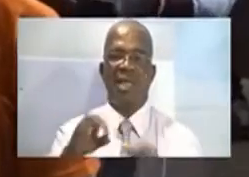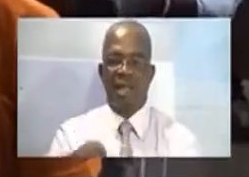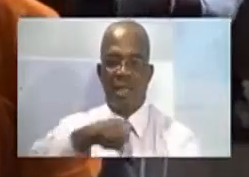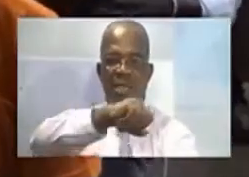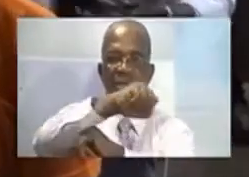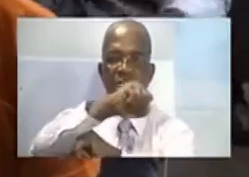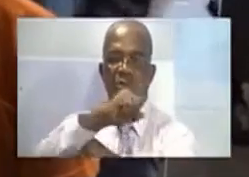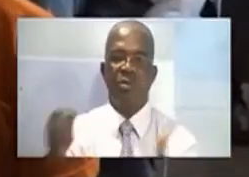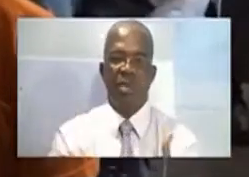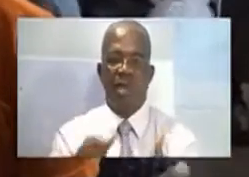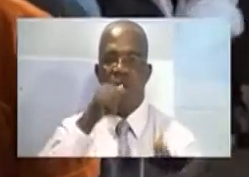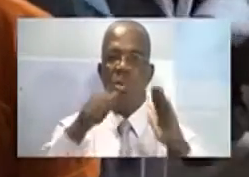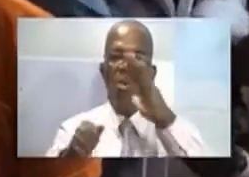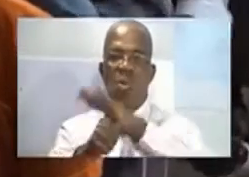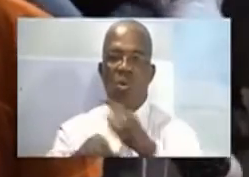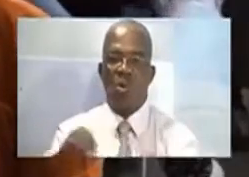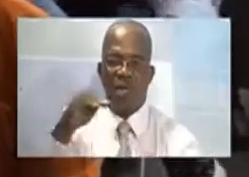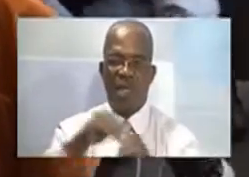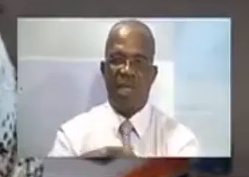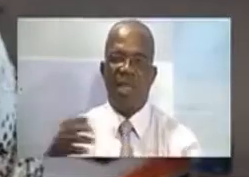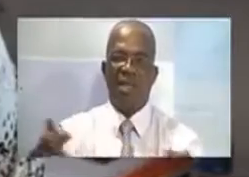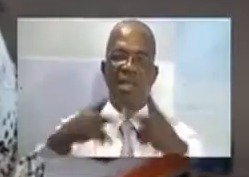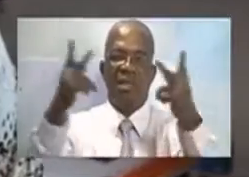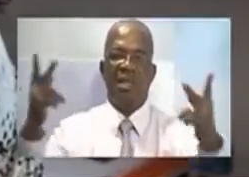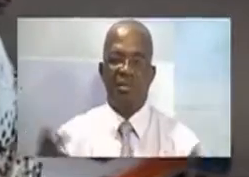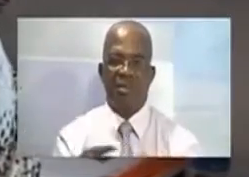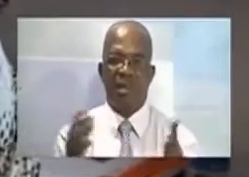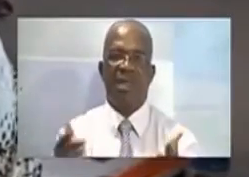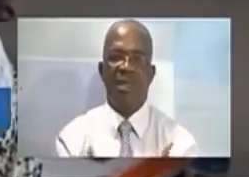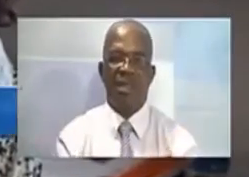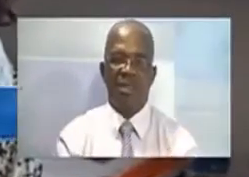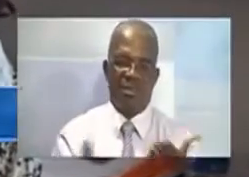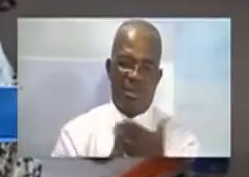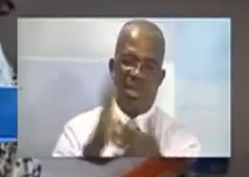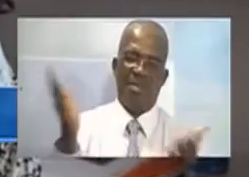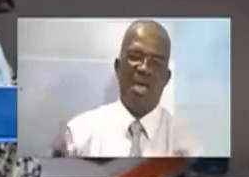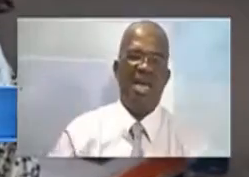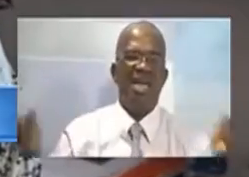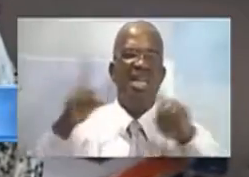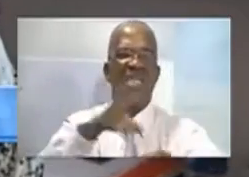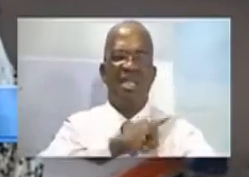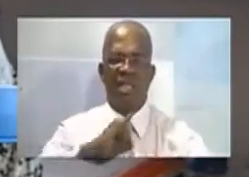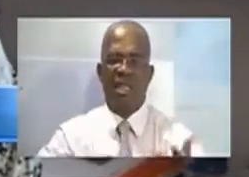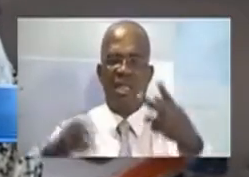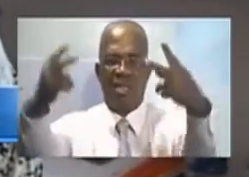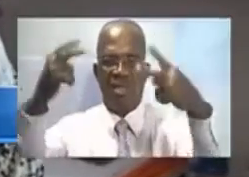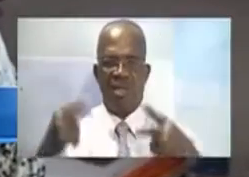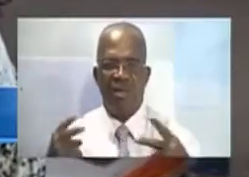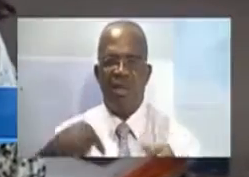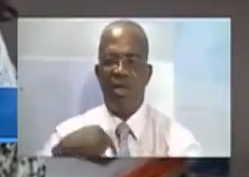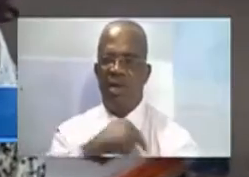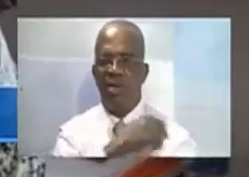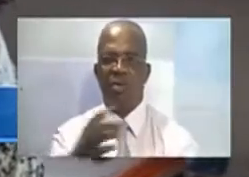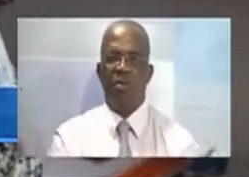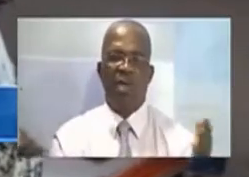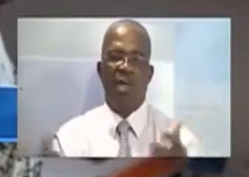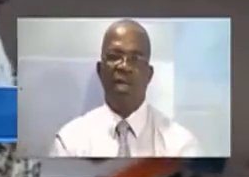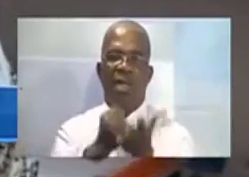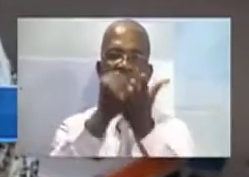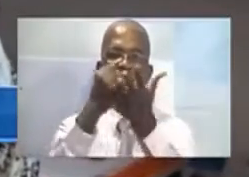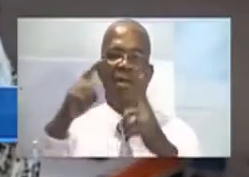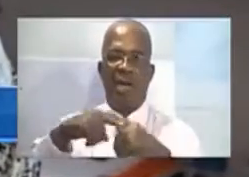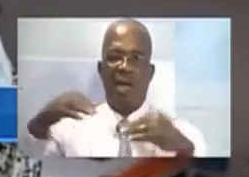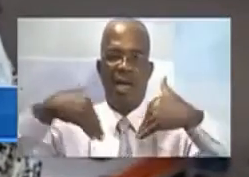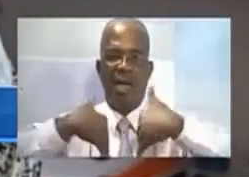et apatrides dans ses locaux à Angri. Lorsque les rapatriés viennent, ils rentrent ici, nous les aidons à avoir